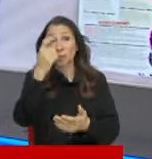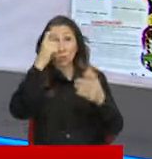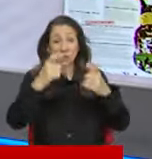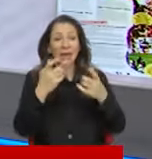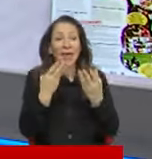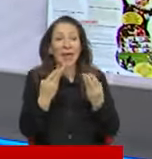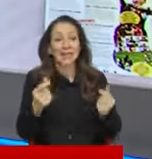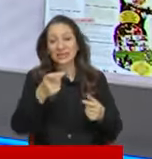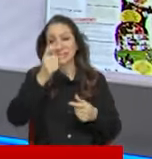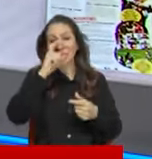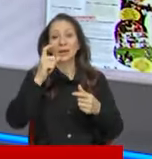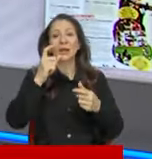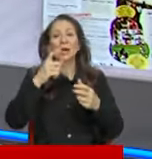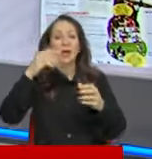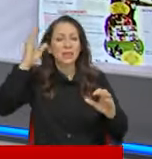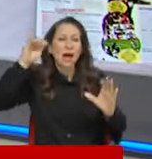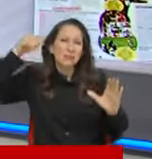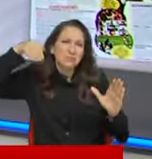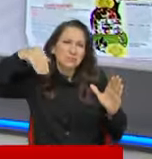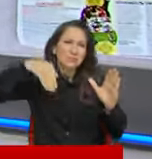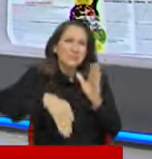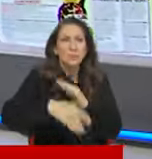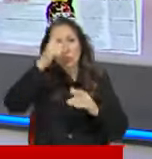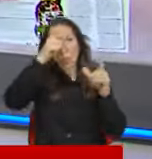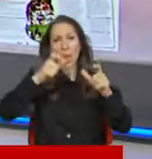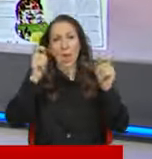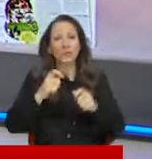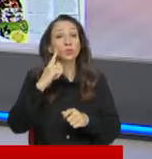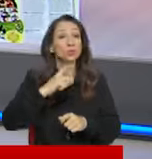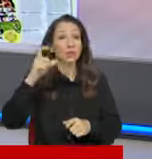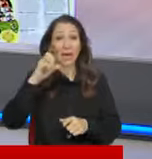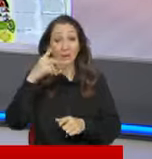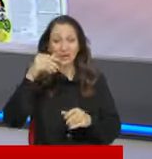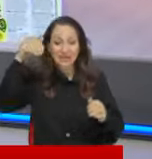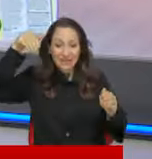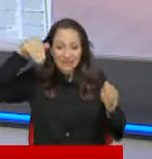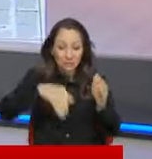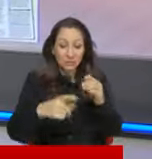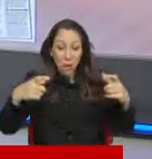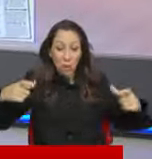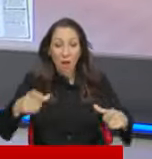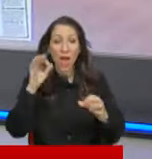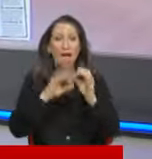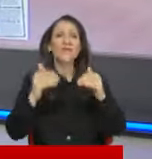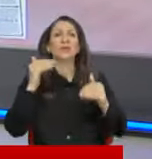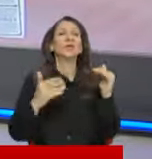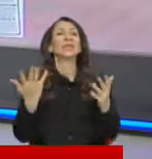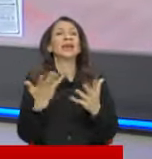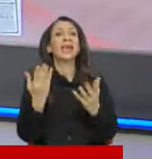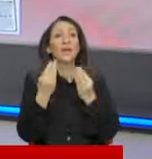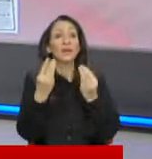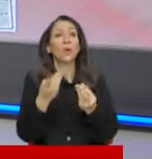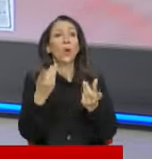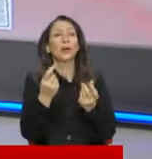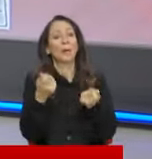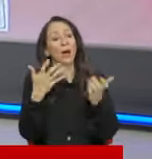Eridi Saray ülkeyi dipsiz kuyuya çevirdi Cumhurbaşkanı Erdoğan'ın ifadesi dipsiz bir kuyu enflasyon yani ne kadar versek o